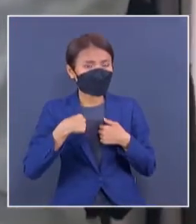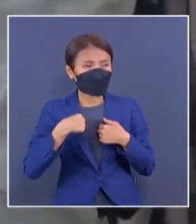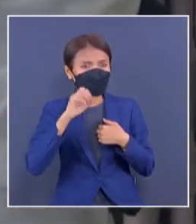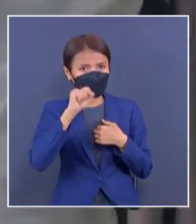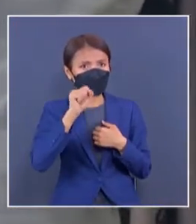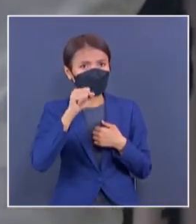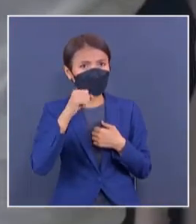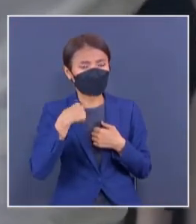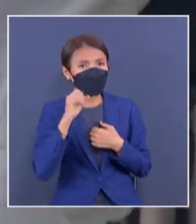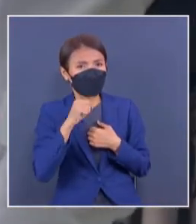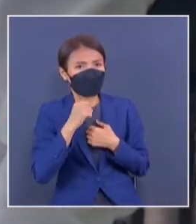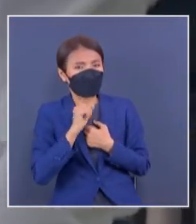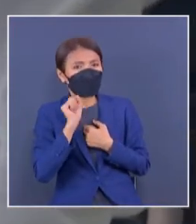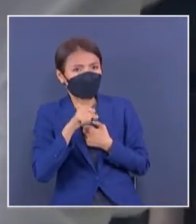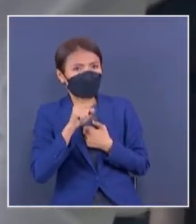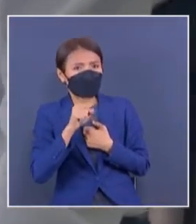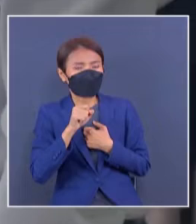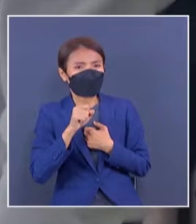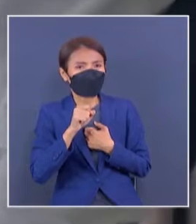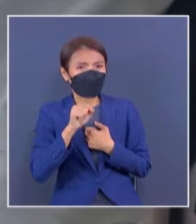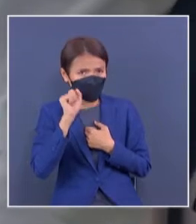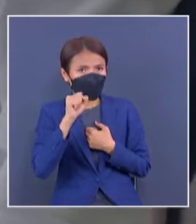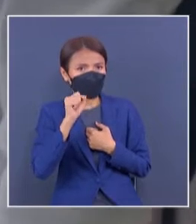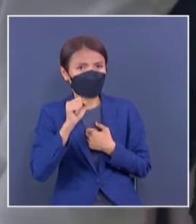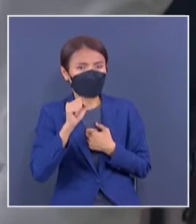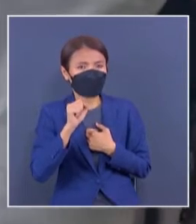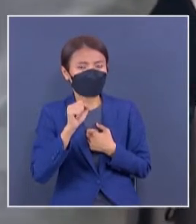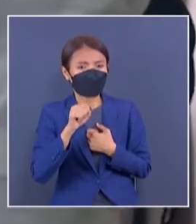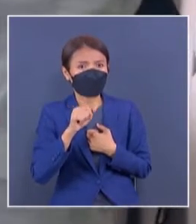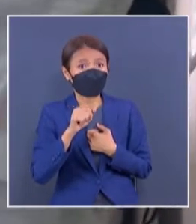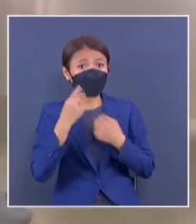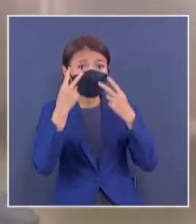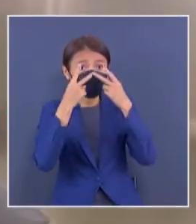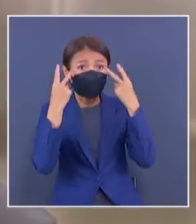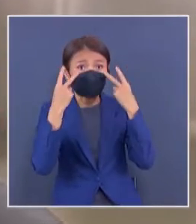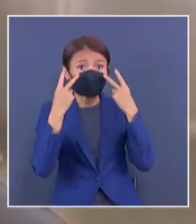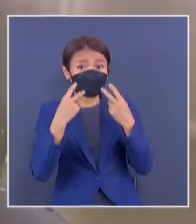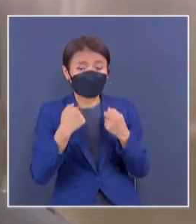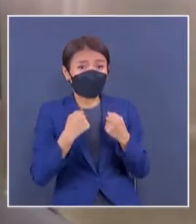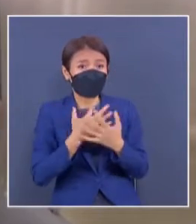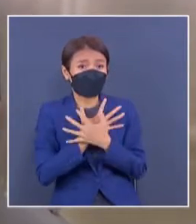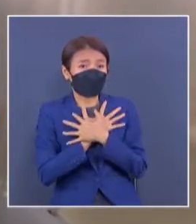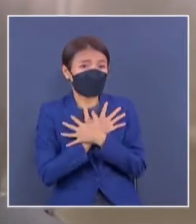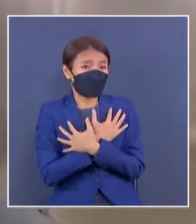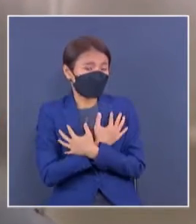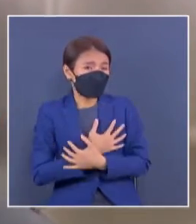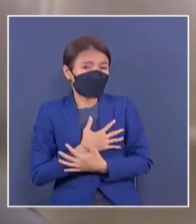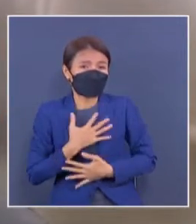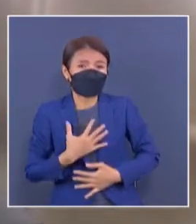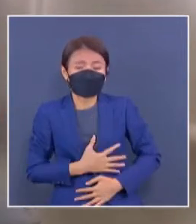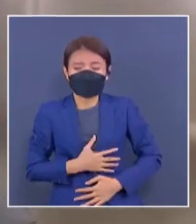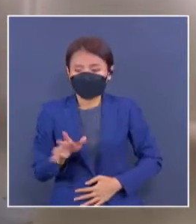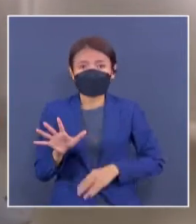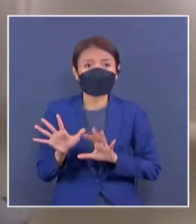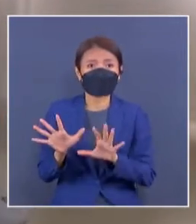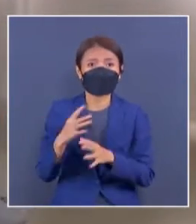ใช่ทีนี้พอเธอตอบว่าใช่เนี่ยคุณผู้ชมฮะคนร้ายพยายามที่จะลวนลามเธอ ไม่ได้หวังเอาแต่ทรัพย์แล้ว เ